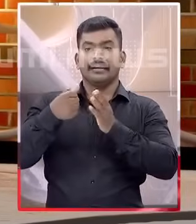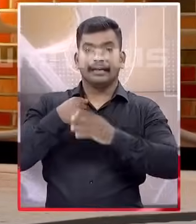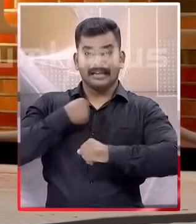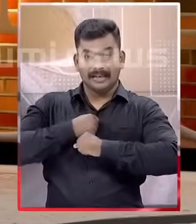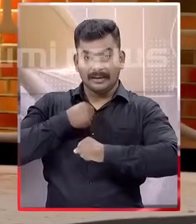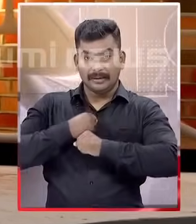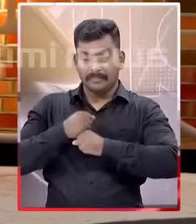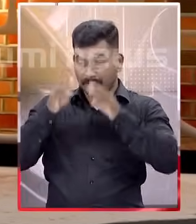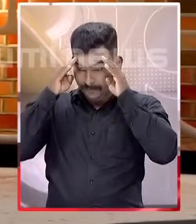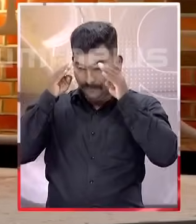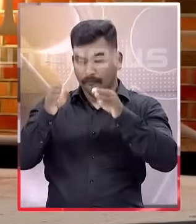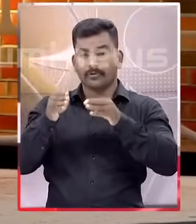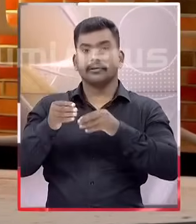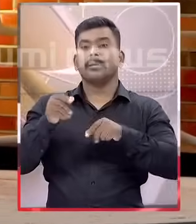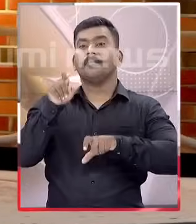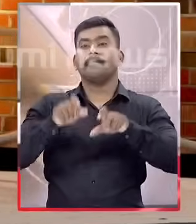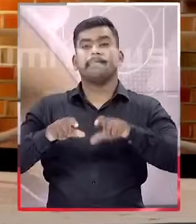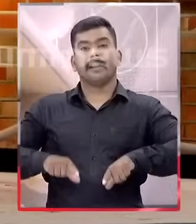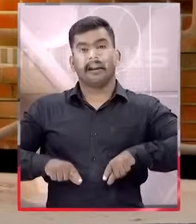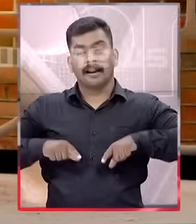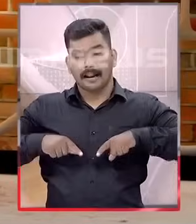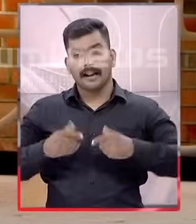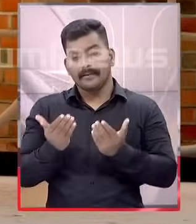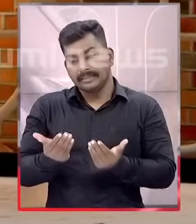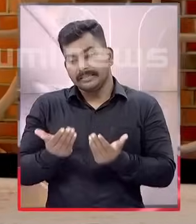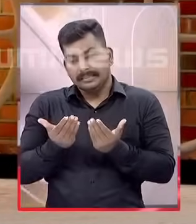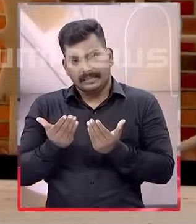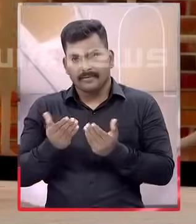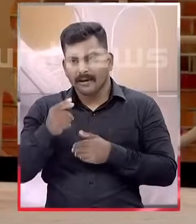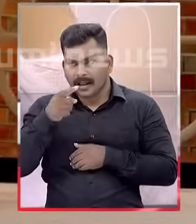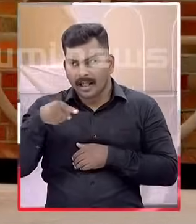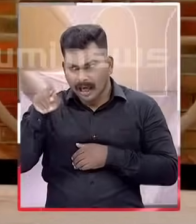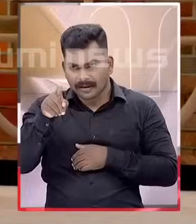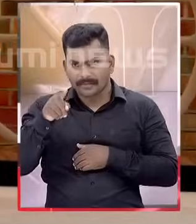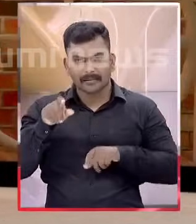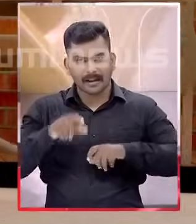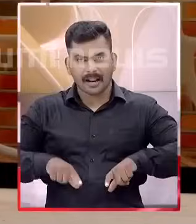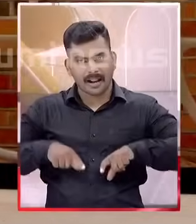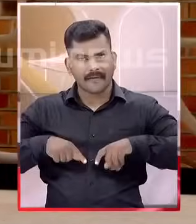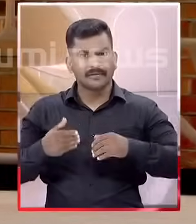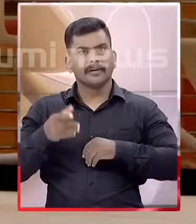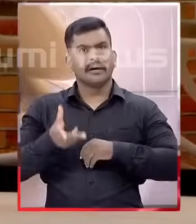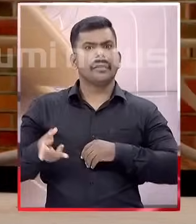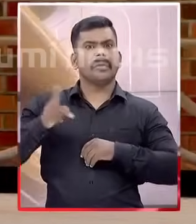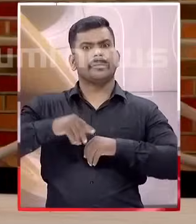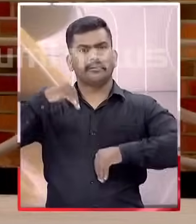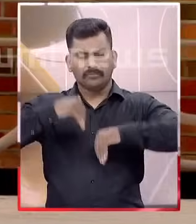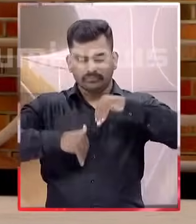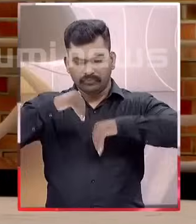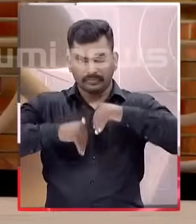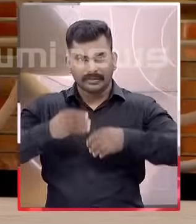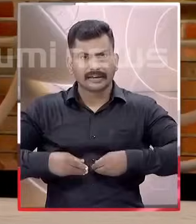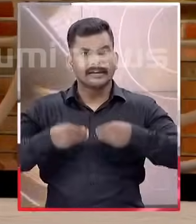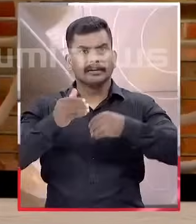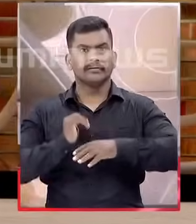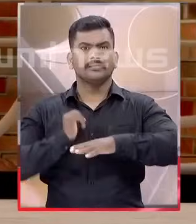സർക്കാരിന് ഞങ്ങളുടെ ബാധ്യത ക്ഷേമമാണ് എന്ന് ഒരു പ്രകടന പത്രികയിൽ പറഞ്ഞു വെച്ച് ജനങ്ങളെ 2 തവണ ജനങ്ങൾ വോട്ട് ചെയ്ത് അധികാരത്തിലേറിയ ഒരു